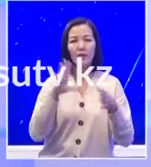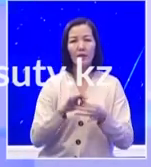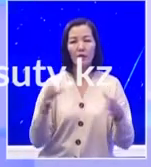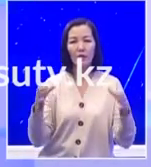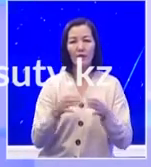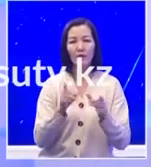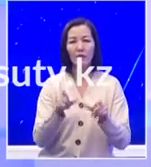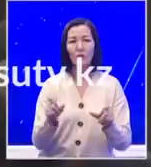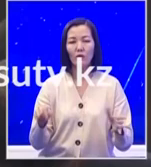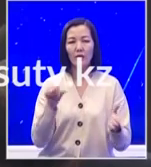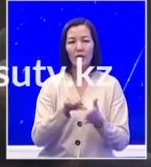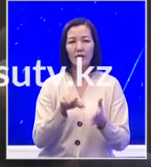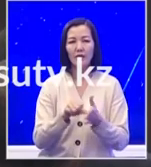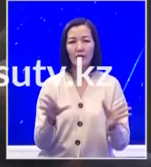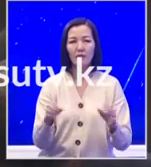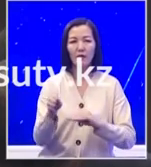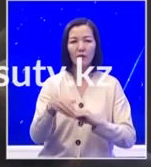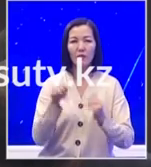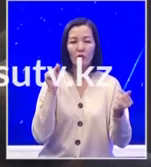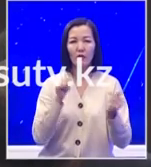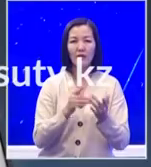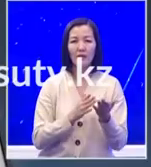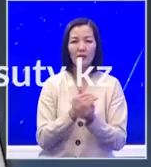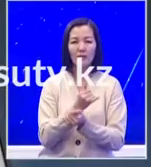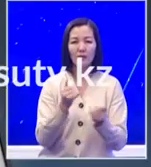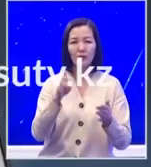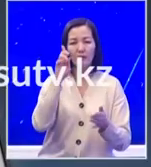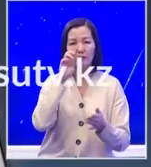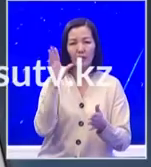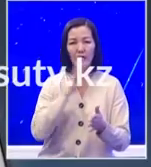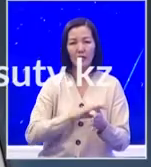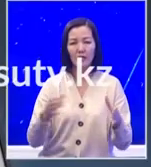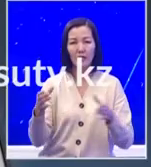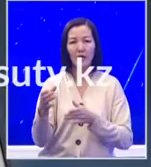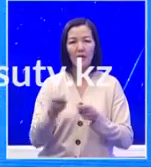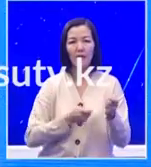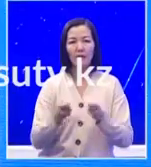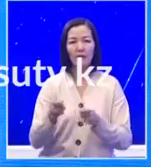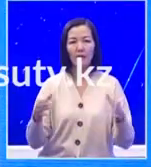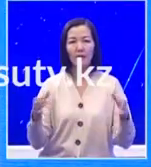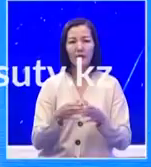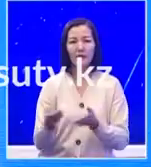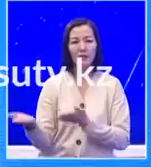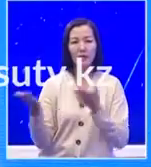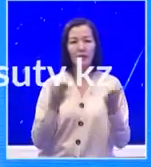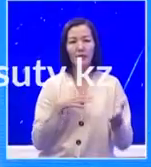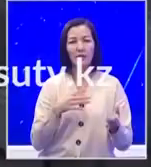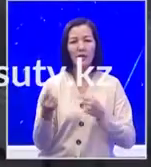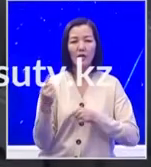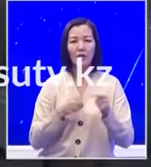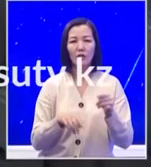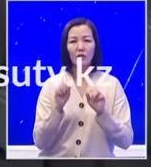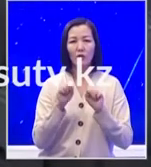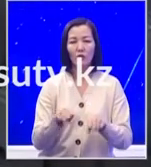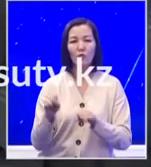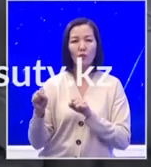өкілдері қатысты. Әрі сыбайлас жемқорлыққа қарсы қызмет пен мемлекеттік кірістер басқармасының өкілдері де шақыртылған. Жиында кәсіпкер құқығын